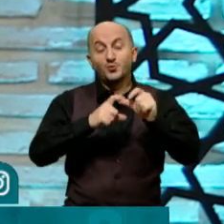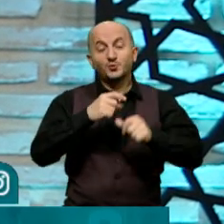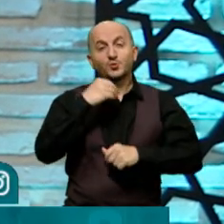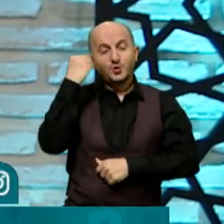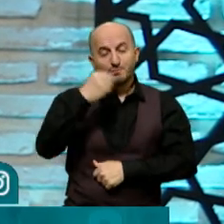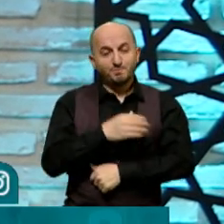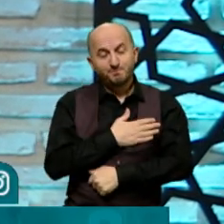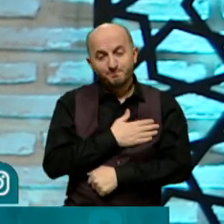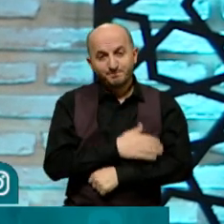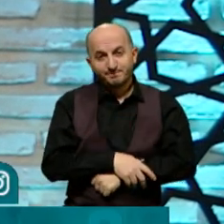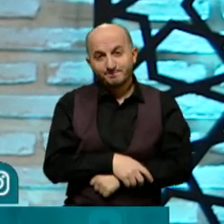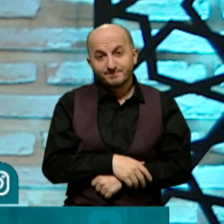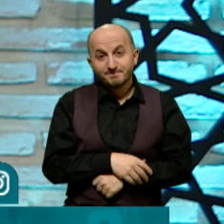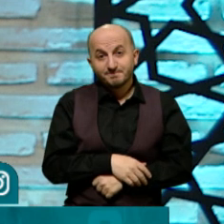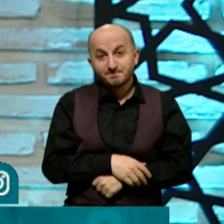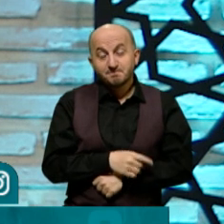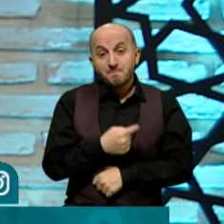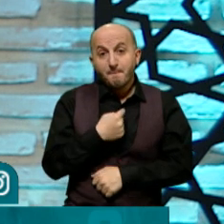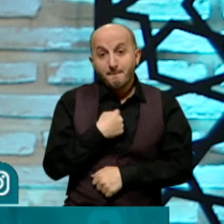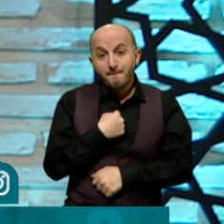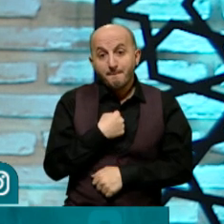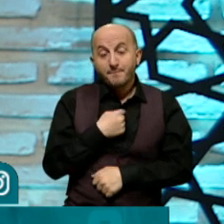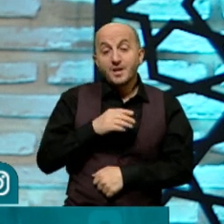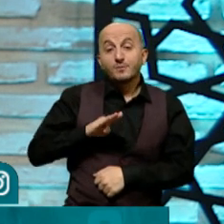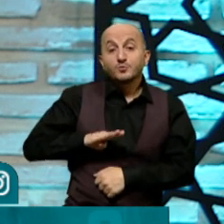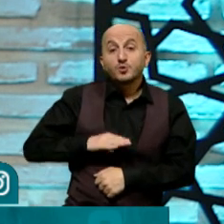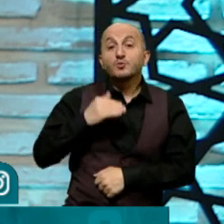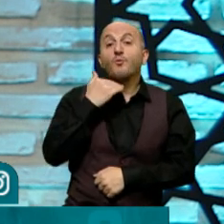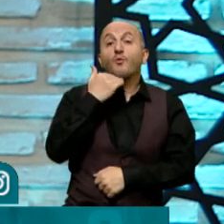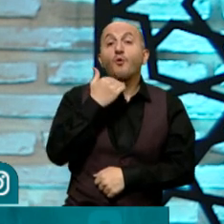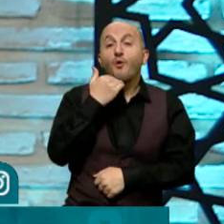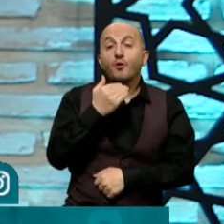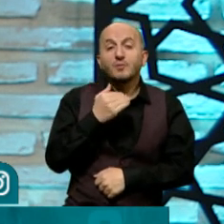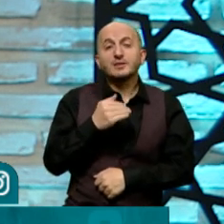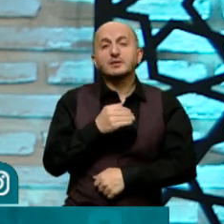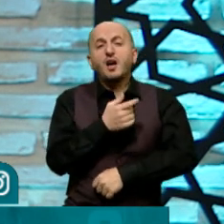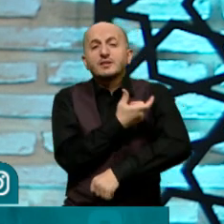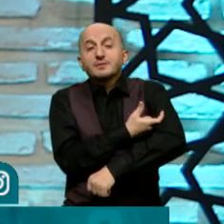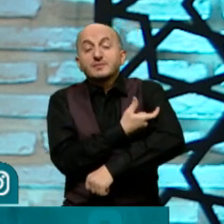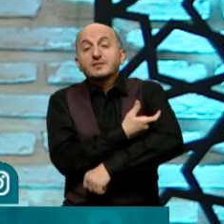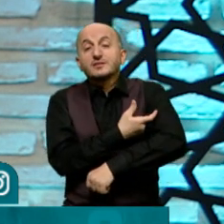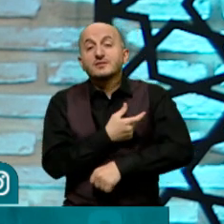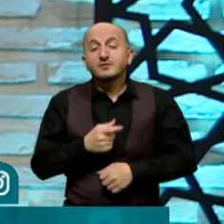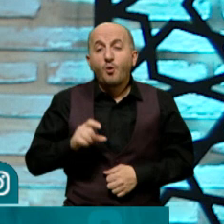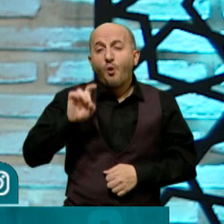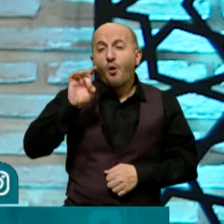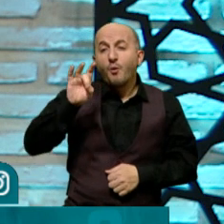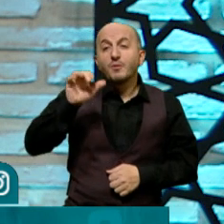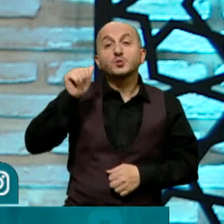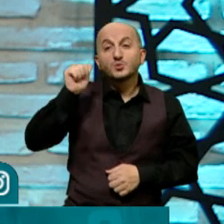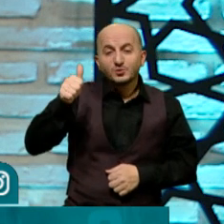hocam. Buyurun, dinliyoruz. Benim şimdi çocuğum olmadı, 18 yaşında. Ben bir evlatlık aldım, annesi öldü, 15 günlüktü